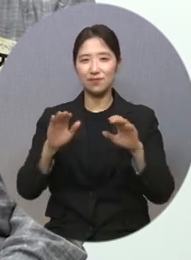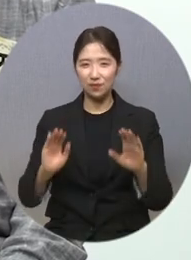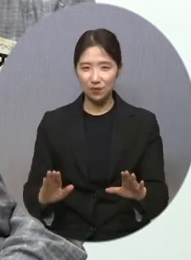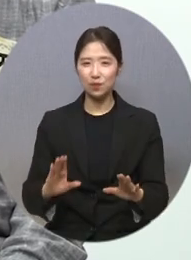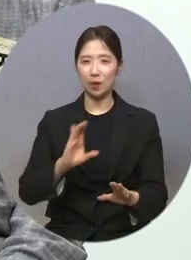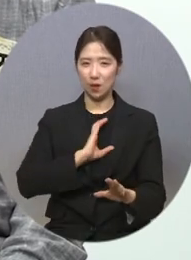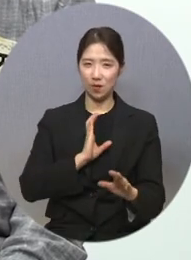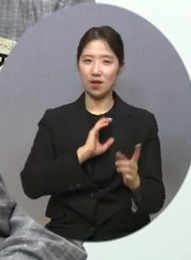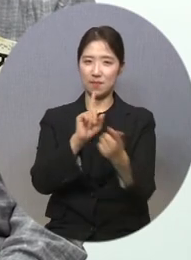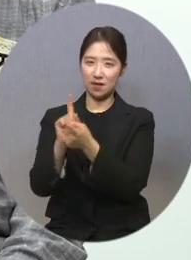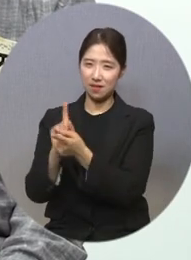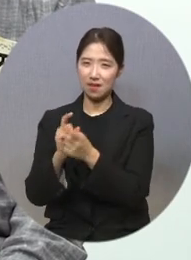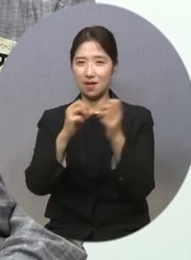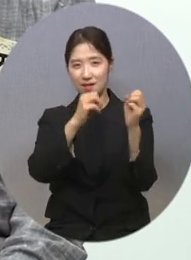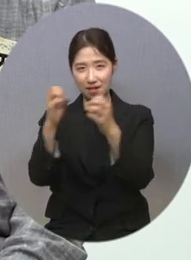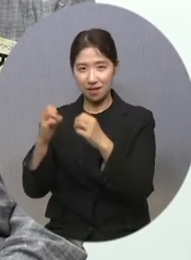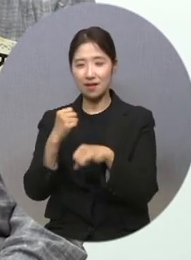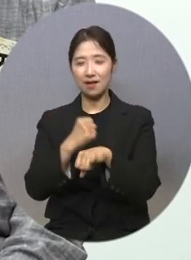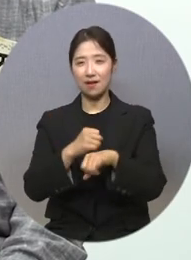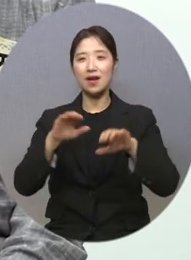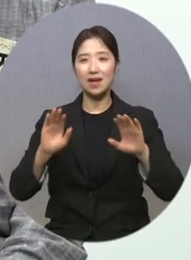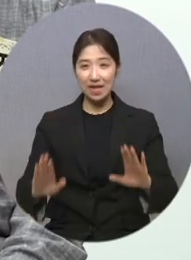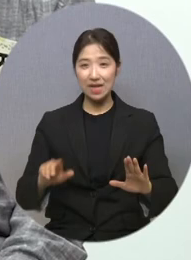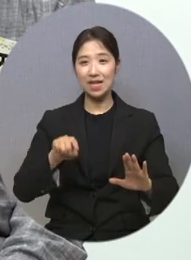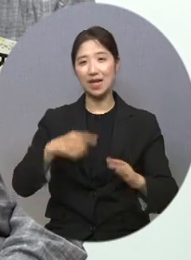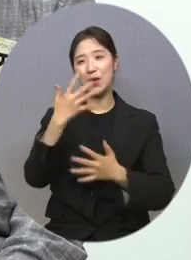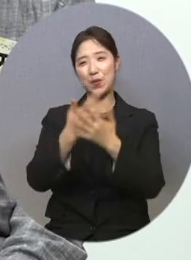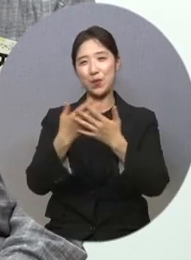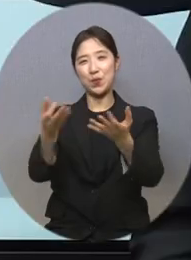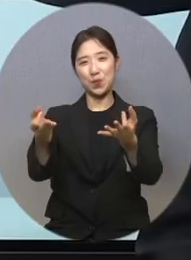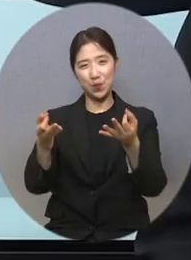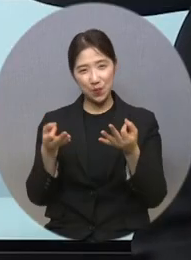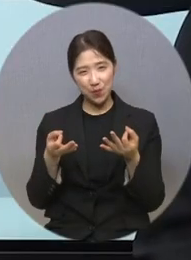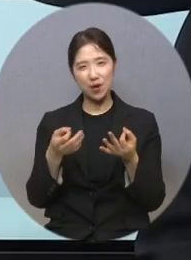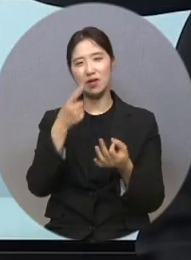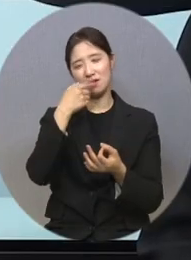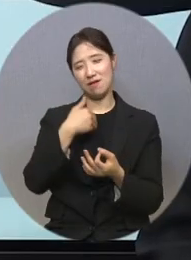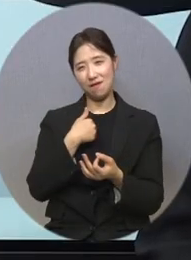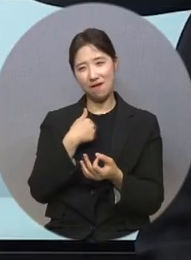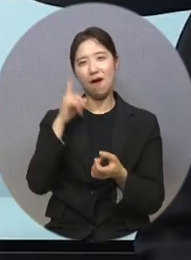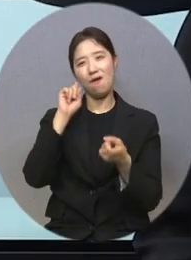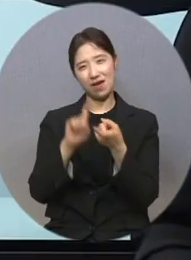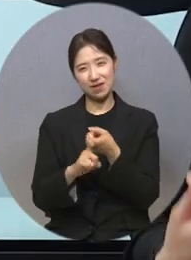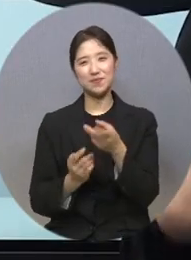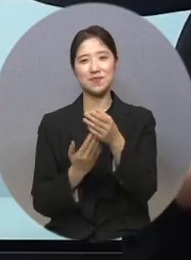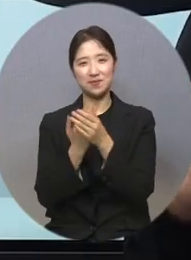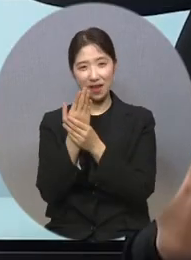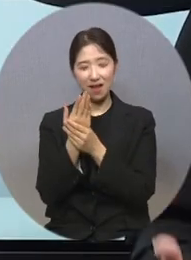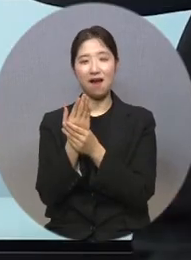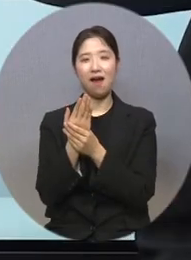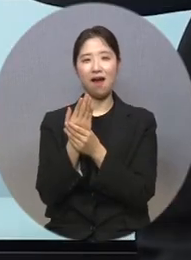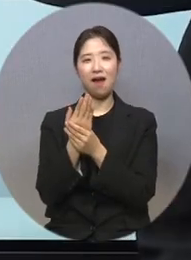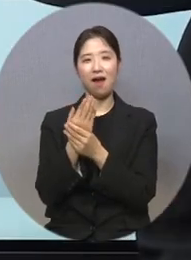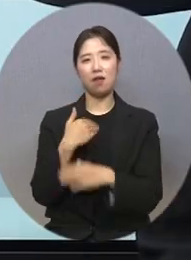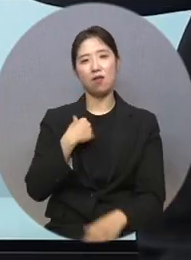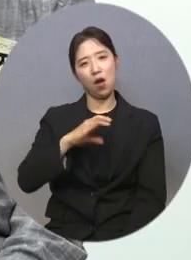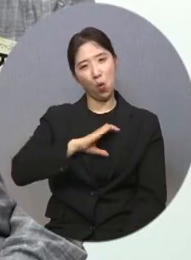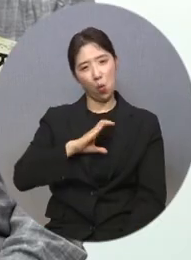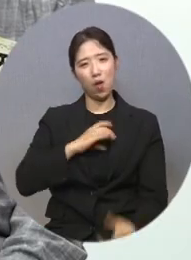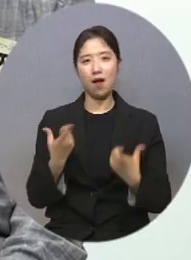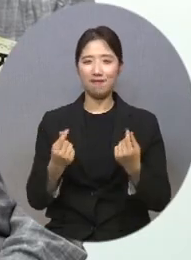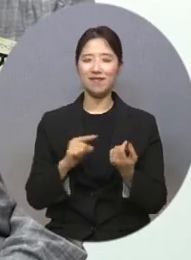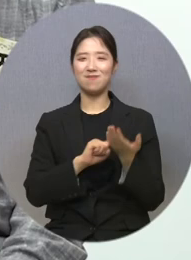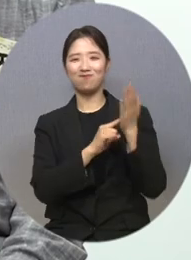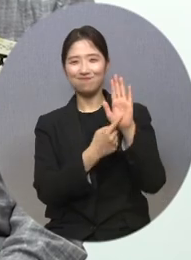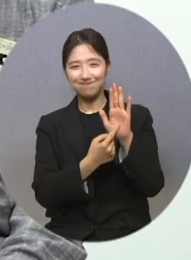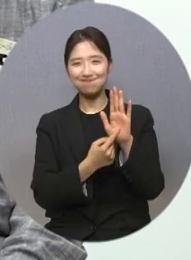많은 코다들을 만나서 얘기를 하고, 이 아고라를 보시고 저희에게 좀 더 관심이 생겨서 자기 코다인 걸 드러내시는